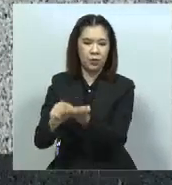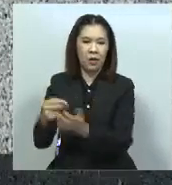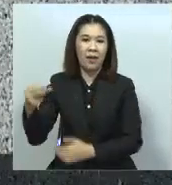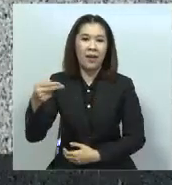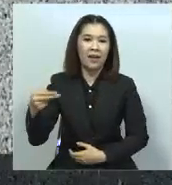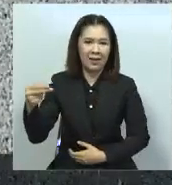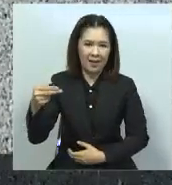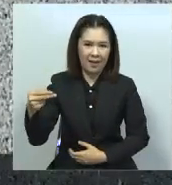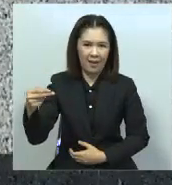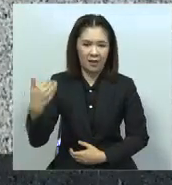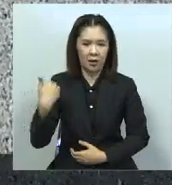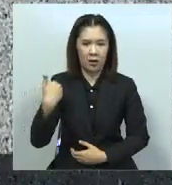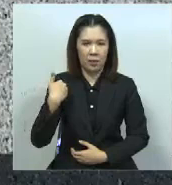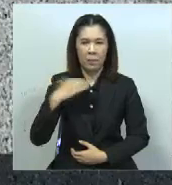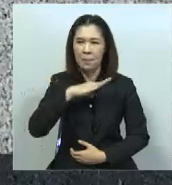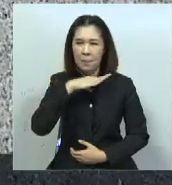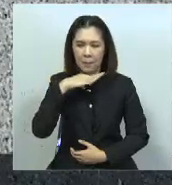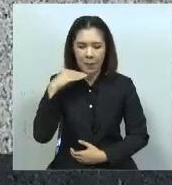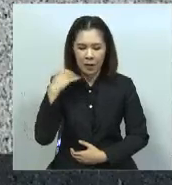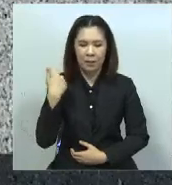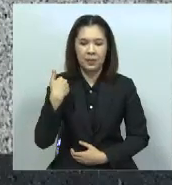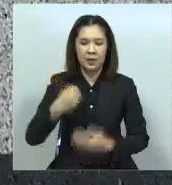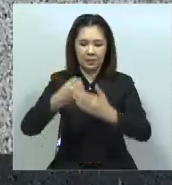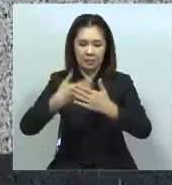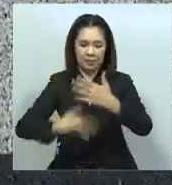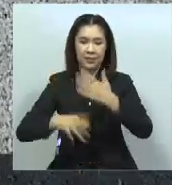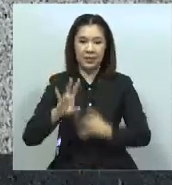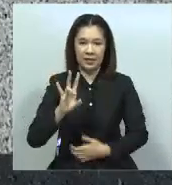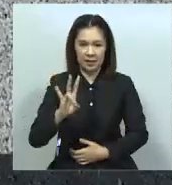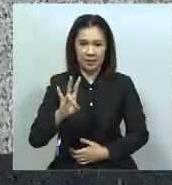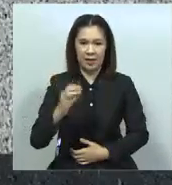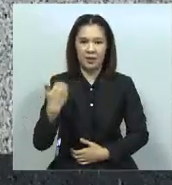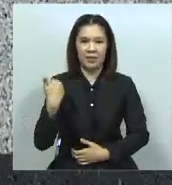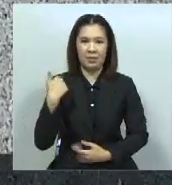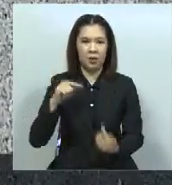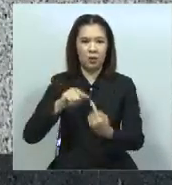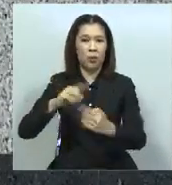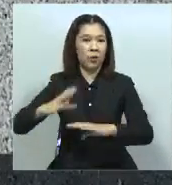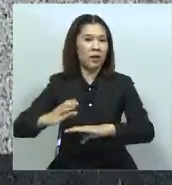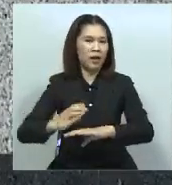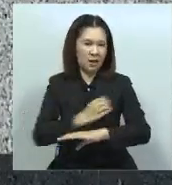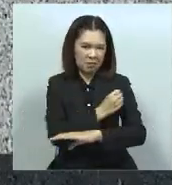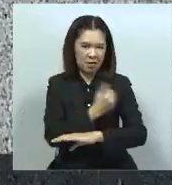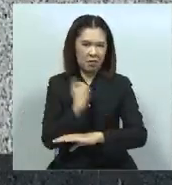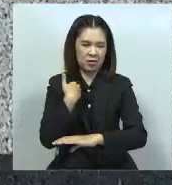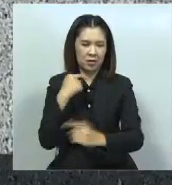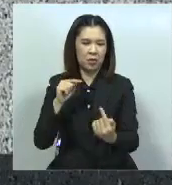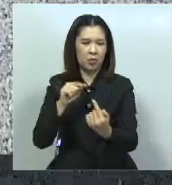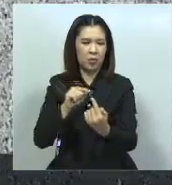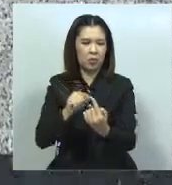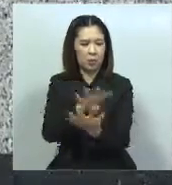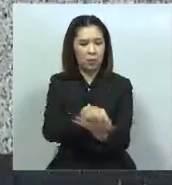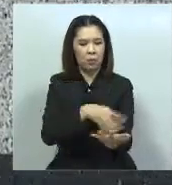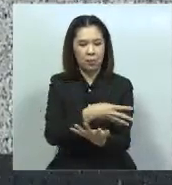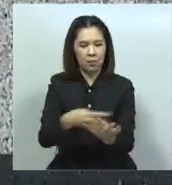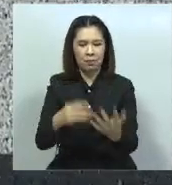พูดถึงบาป7ประการทางสังคมหนึ่งในนั้นคือการเมืองที่ปราศจากหลักการ